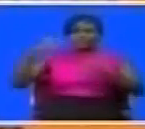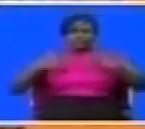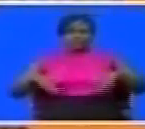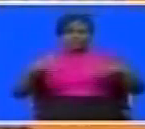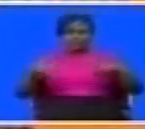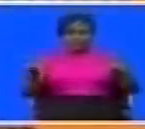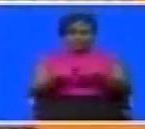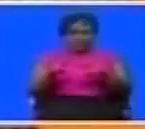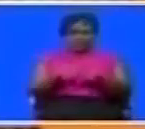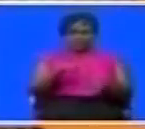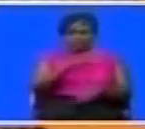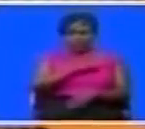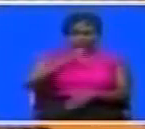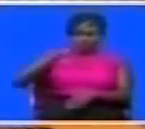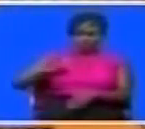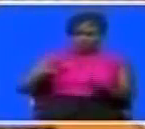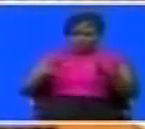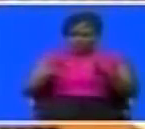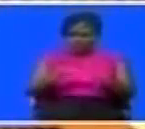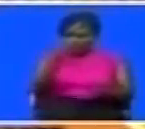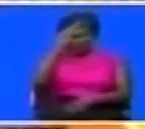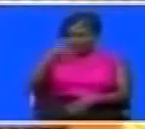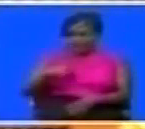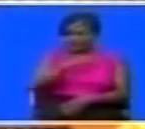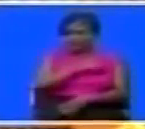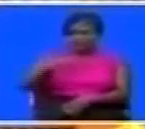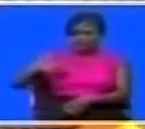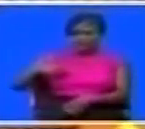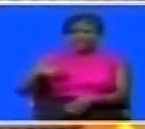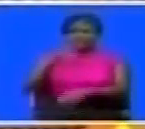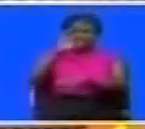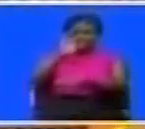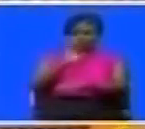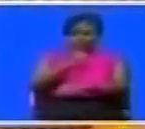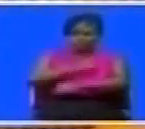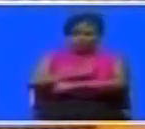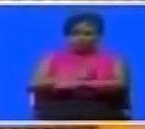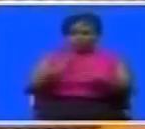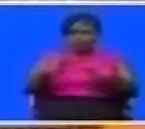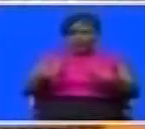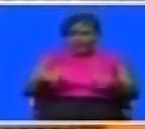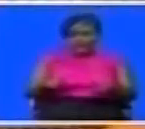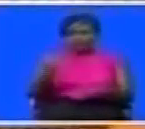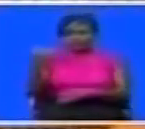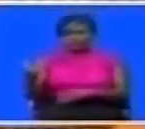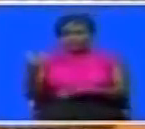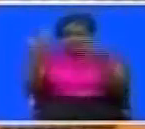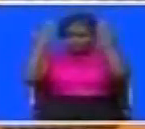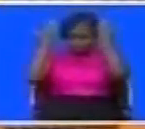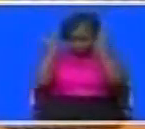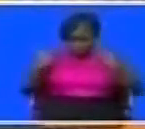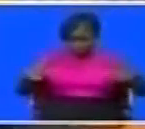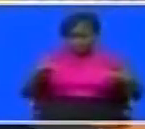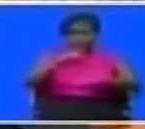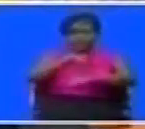Pia baraza hilo linashinikiza shule za Kikatoliki kuzuia wasichana wa Kiislamu kuvalia hijab. John Juma na taarifa zaidi